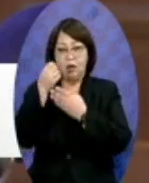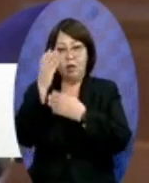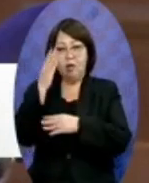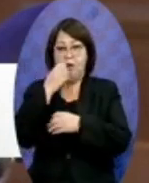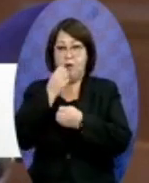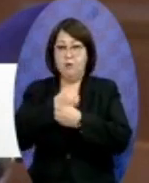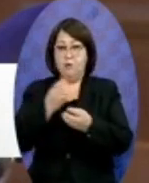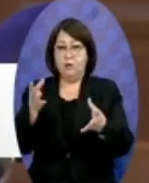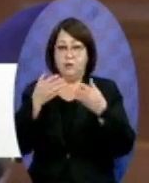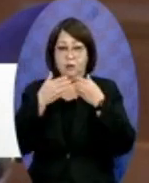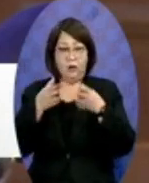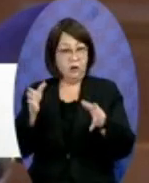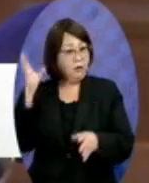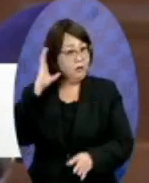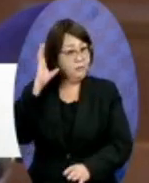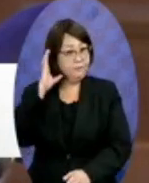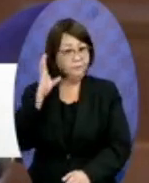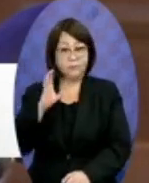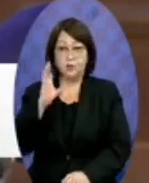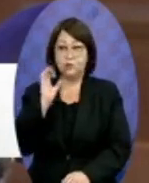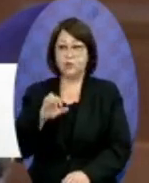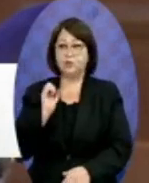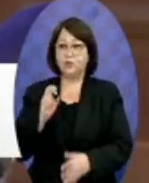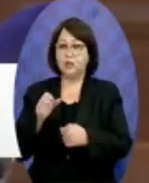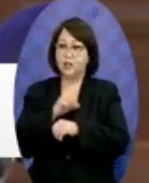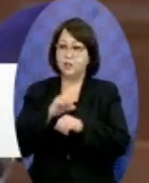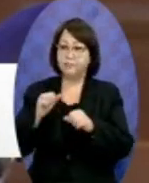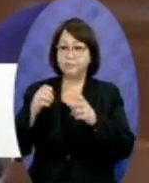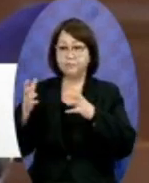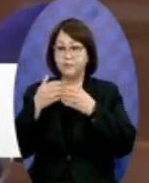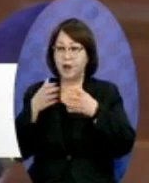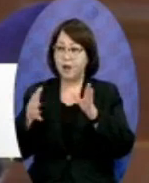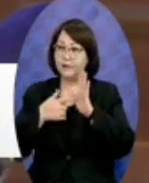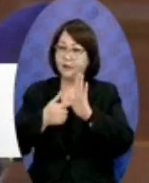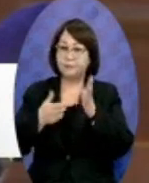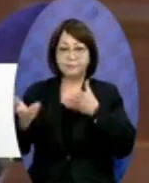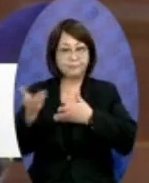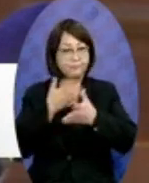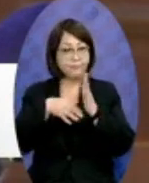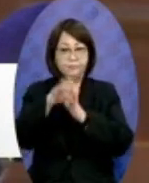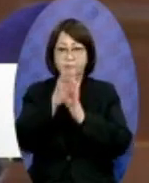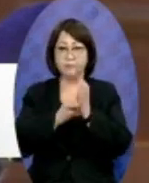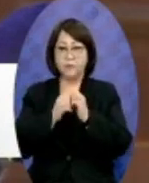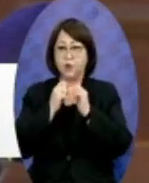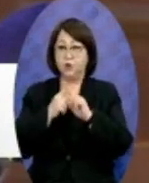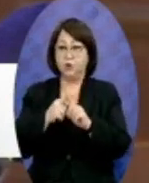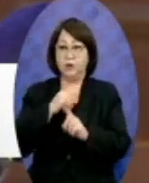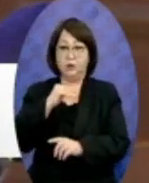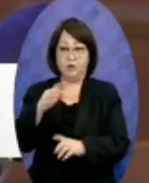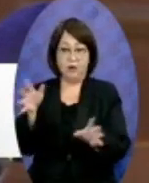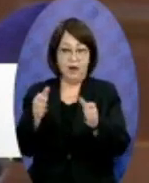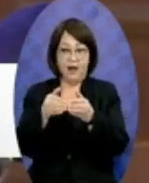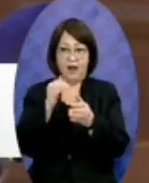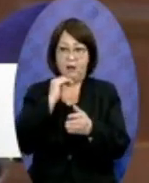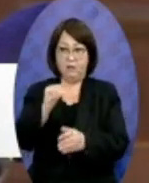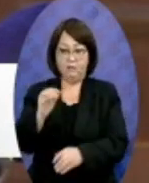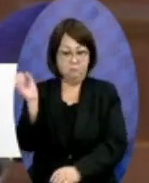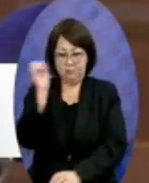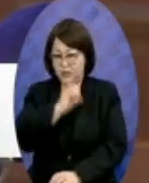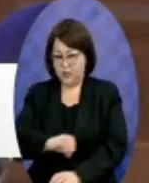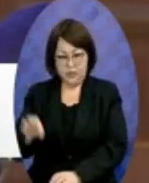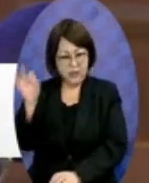энэ нээлттэй хилцүүлэг хийх асуудлыг бол ямар нэгэн байдлаар хориод хаагаад байгаа ийм зүйл байхгүй гэдгийг сая би улсын хурлын чуулганы